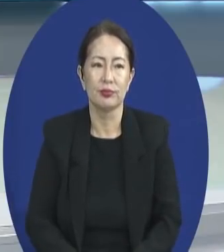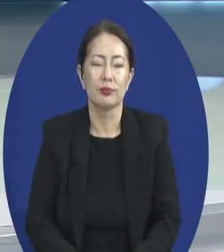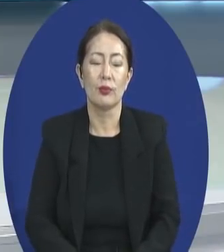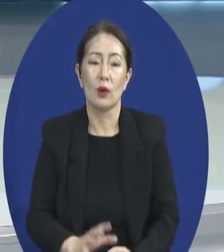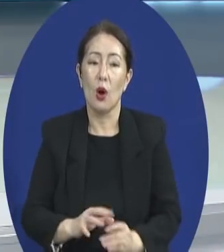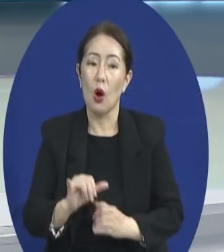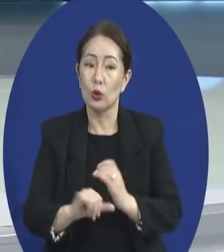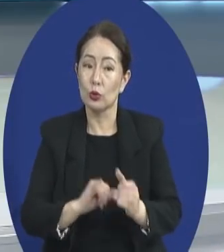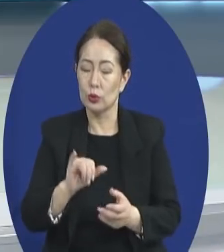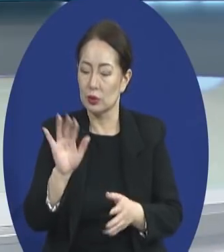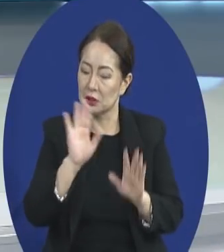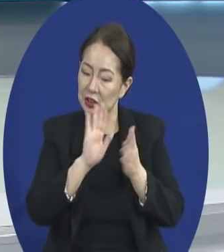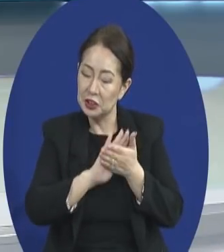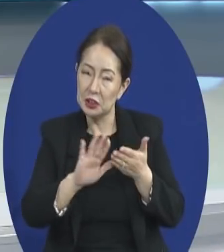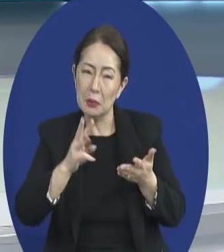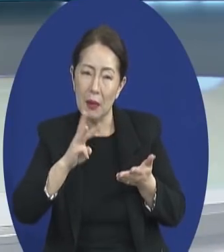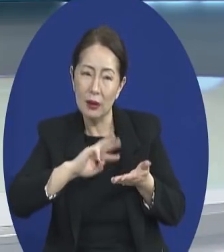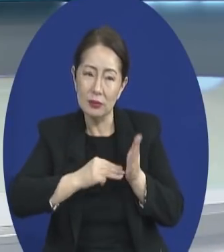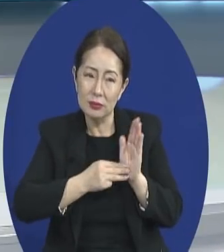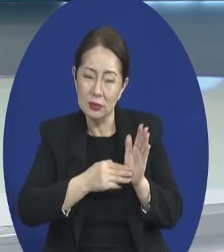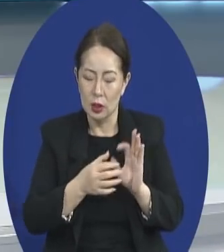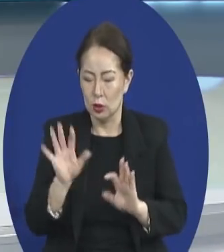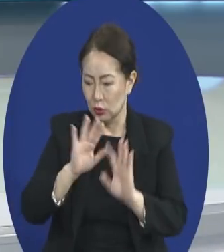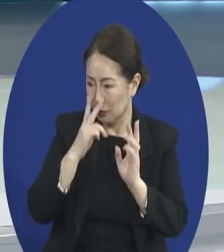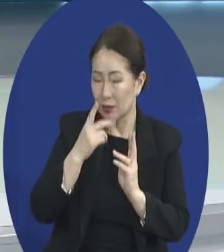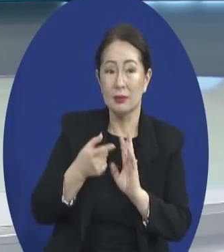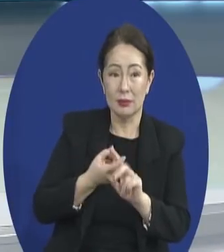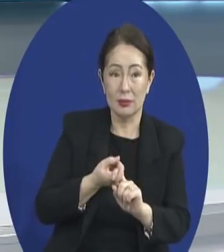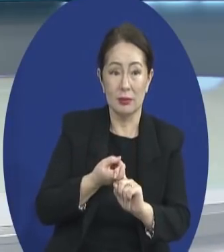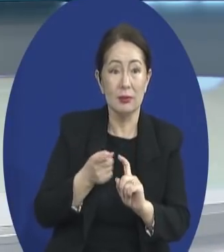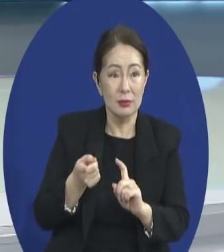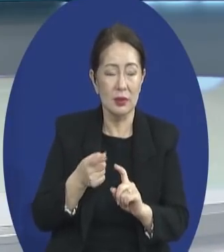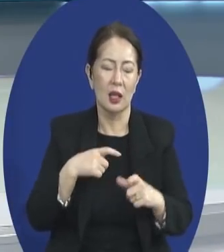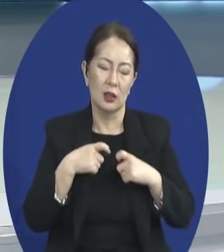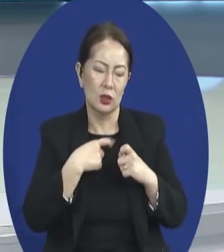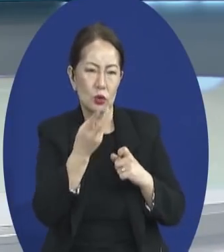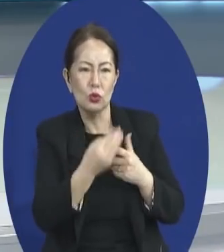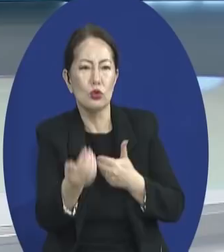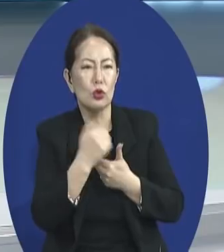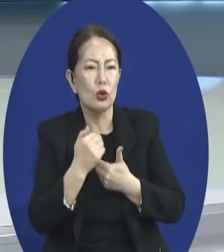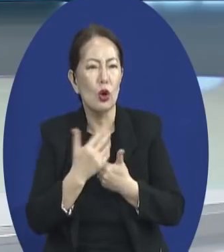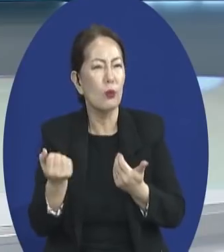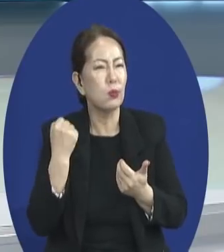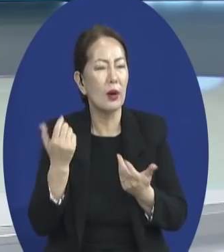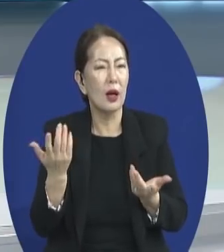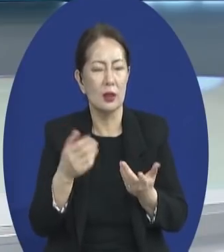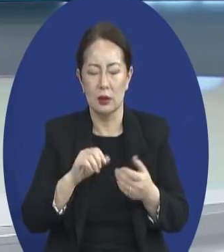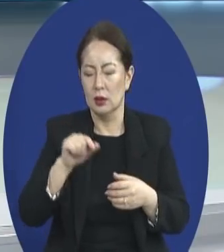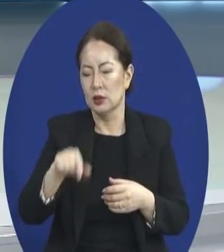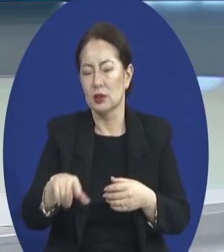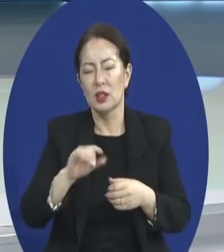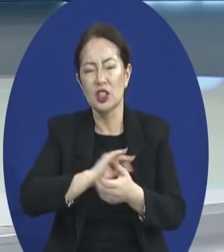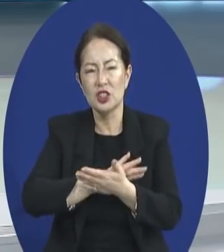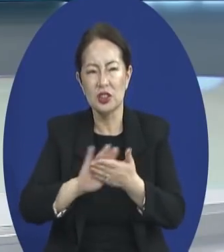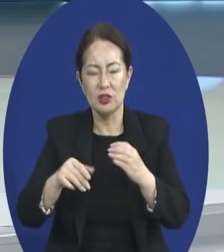Олон улсын нөхцөл шин таамаглалын тухай нөхцөл байдал ийм байгаа бол эдийн засагт шууд тусгалаа үзүүлж байгаа цар тахлын нөхцөл байдал тэр дундаа